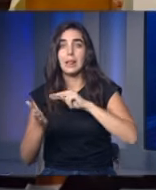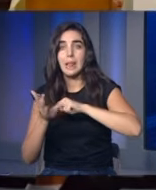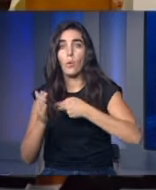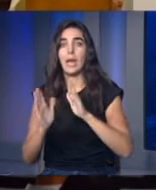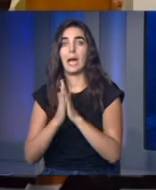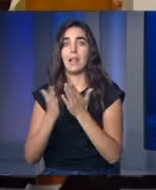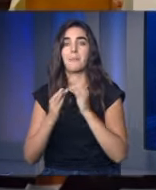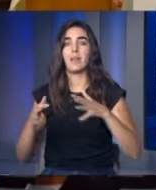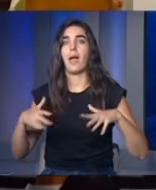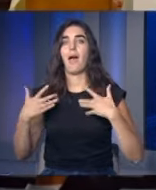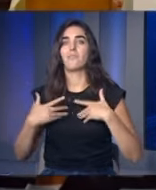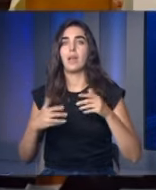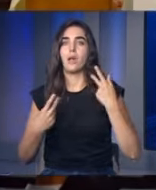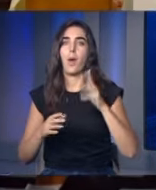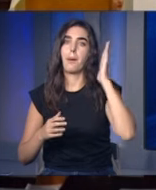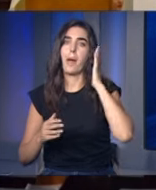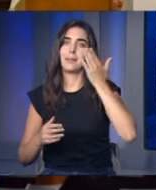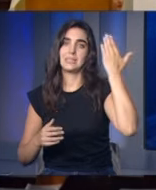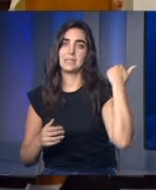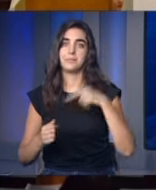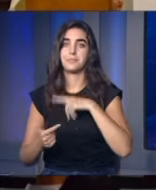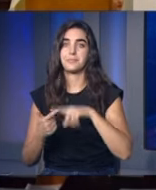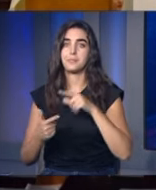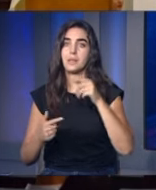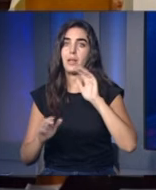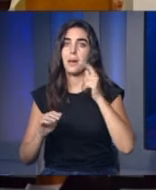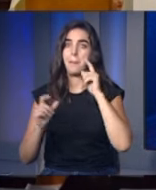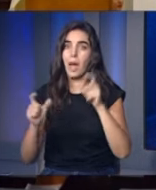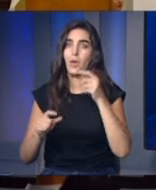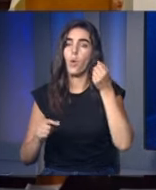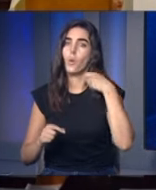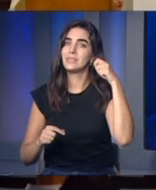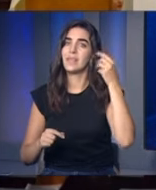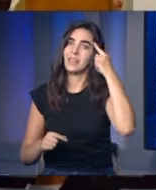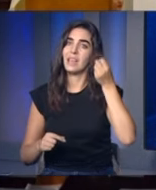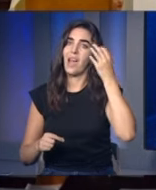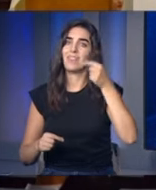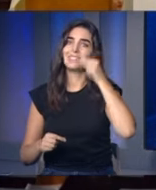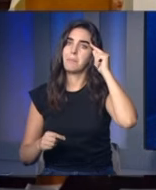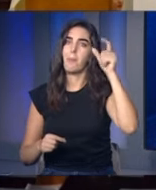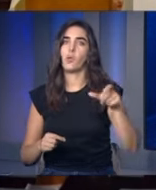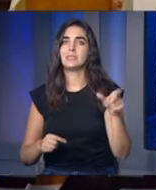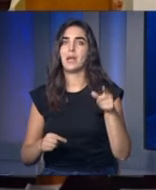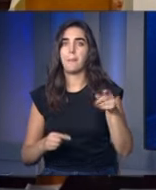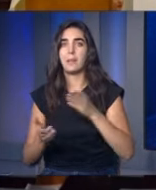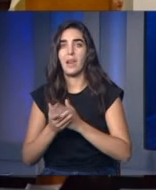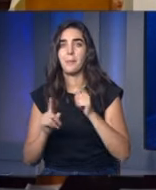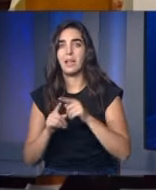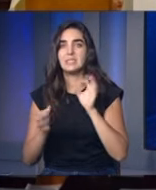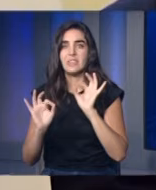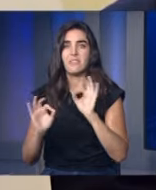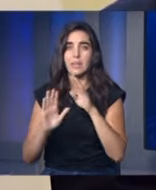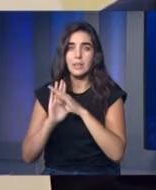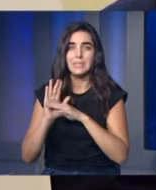نجم. وكان قد تم توقيع الكتاب في احتفال أقيم يوم الخميس برعاية وزير الثقافة محمد وسام المرتضى، وقد